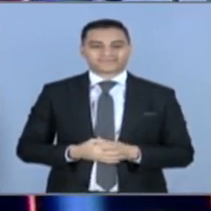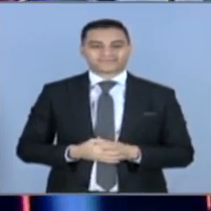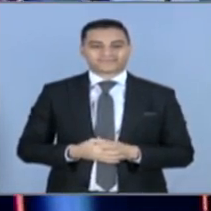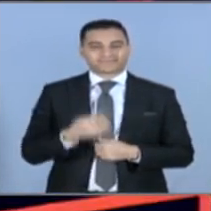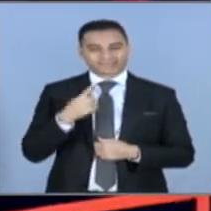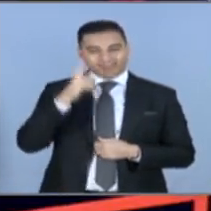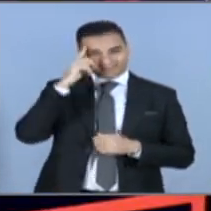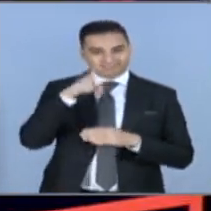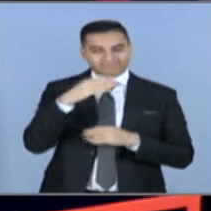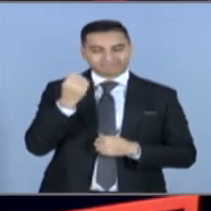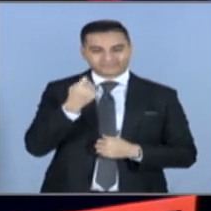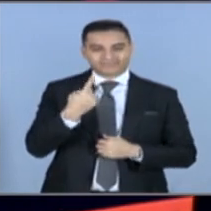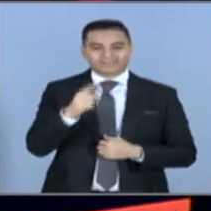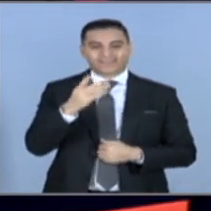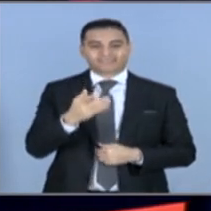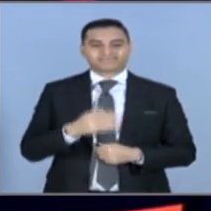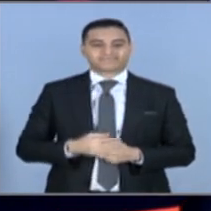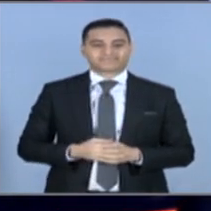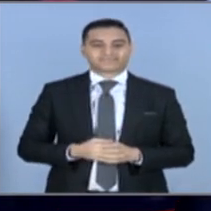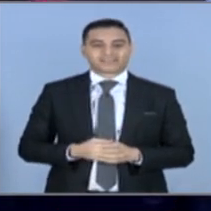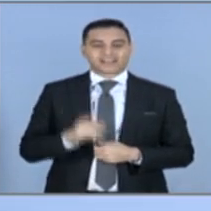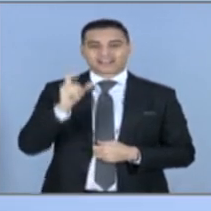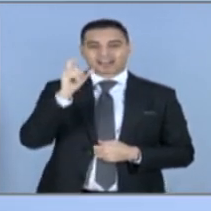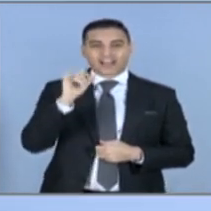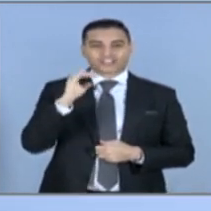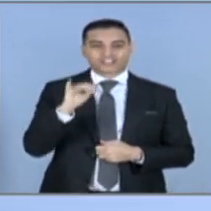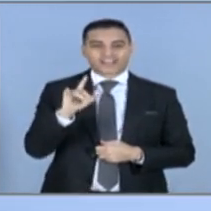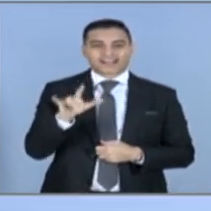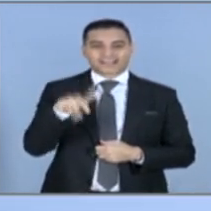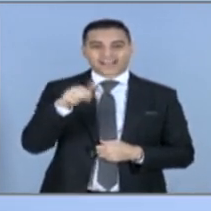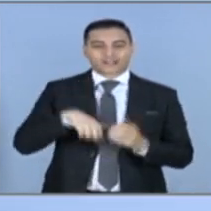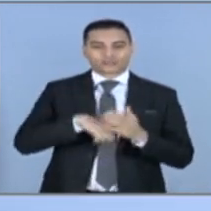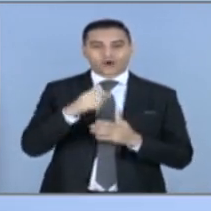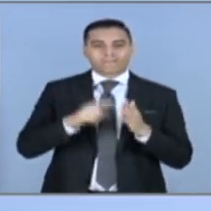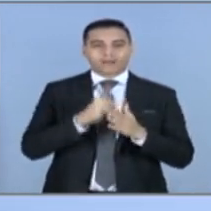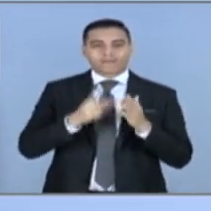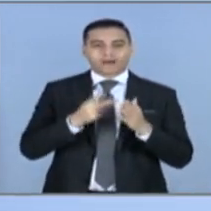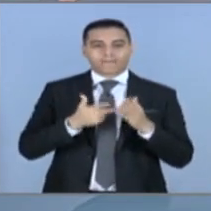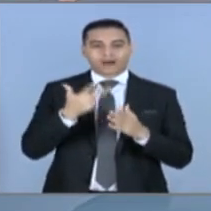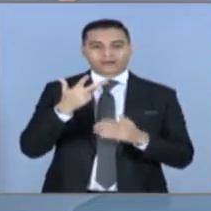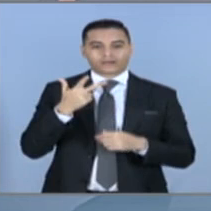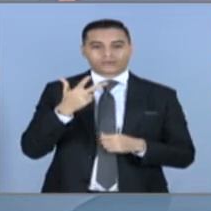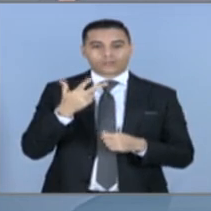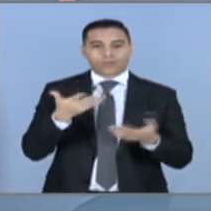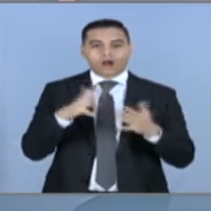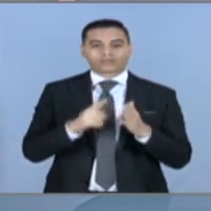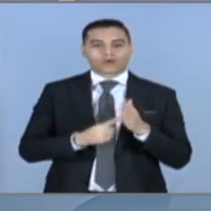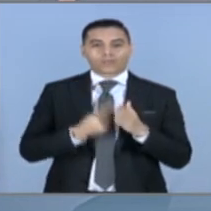برافو عليك يا كرولوس. نيجيريا كسبت البطولة ثلاث مرات، وأكثر واحد